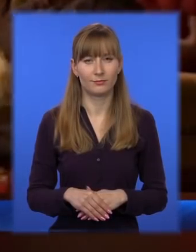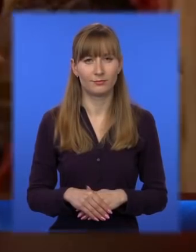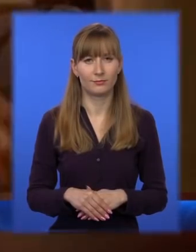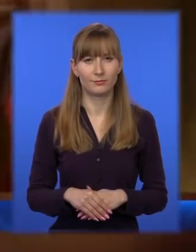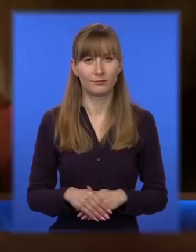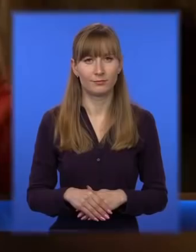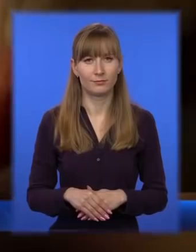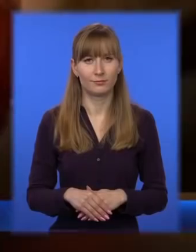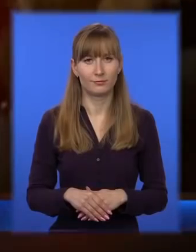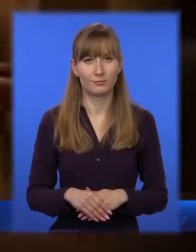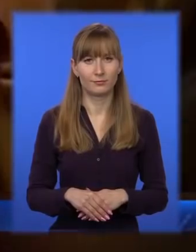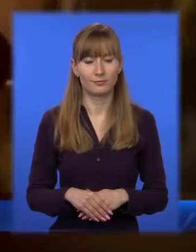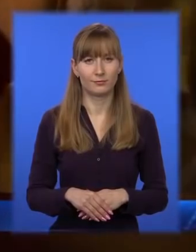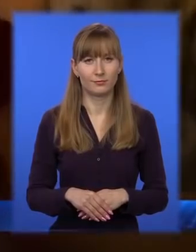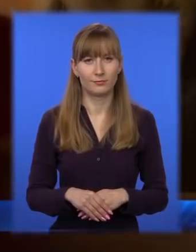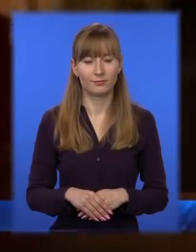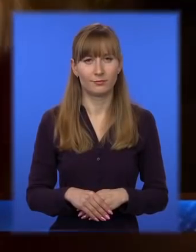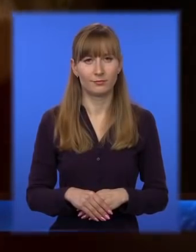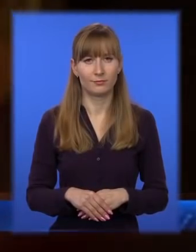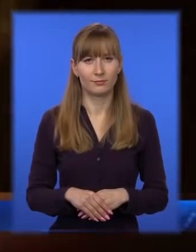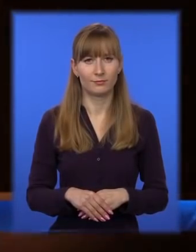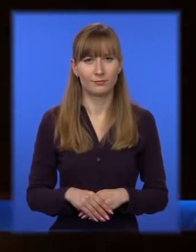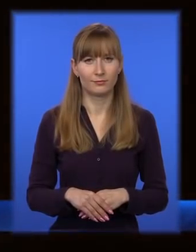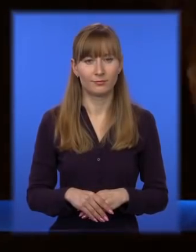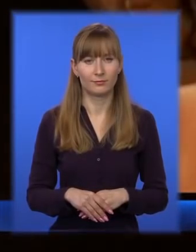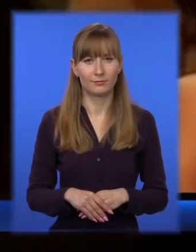а ну смішно, дядько! Просимо, ось зелено Різдва!